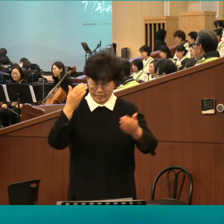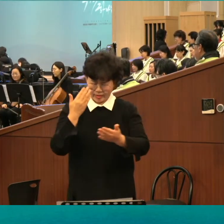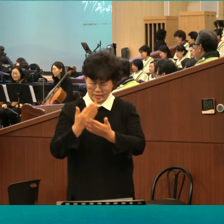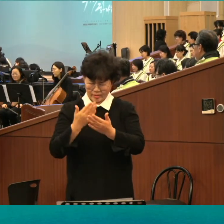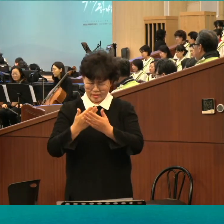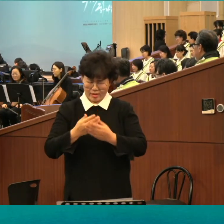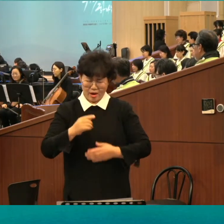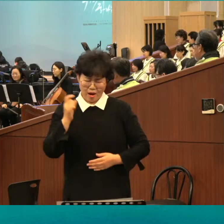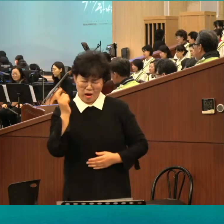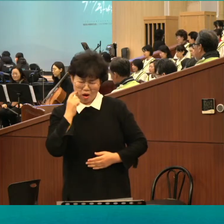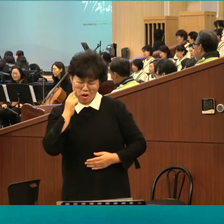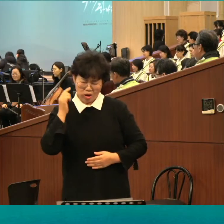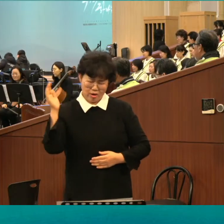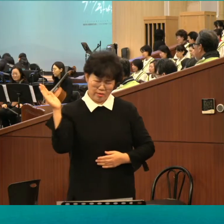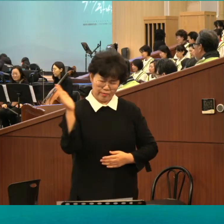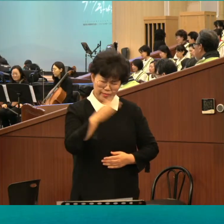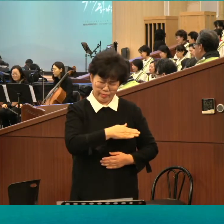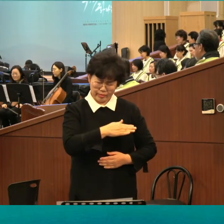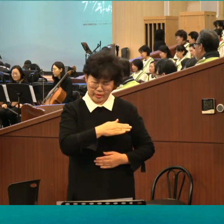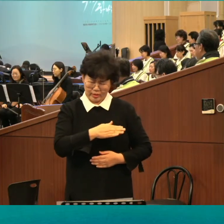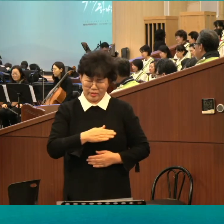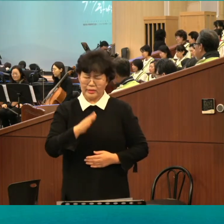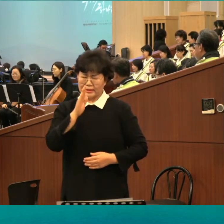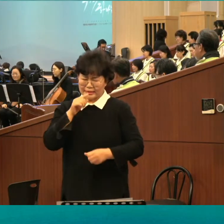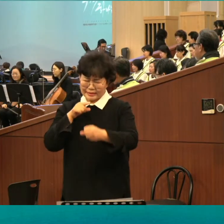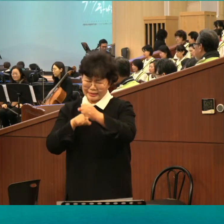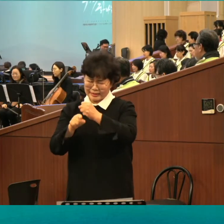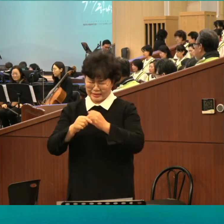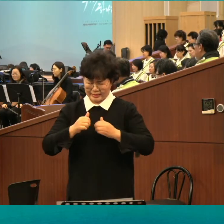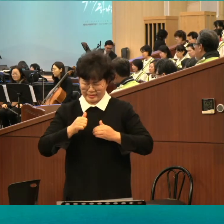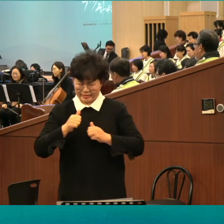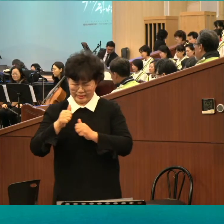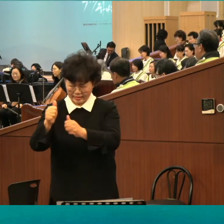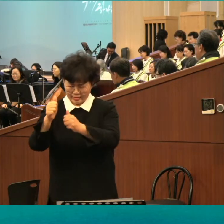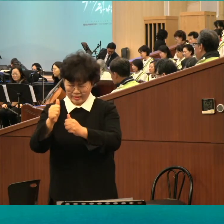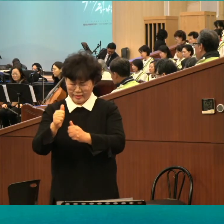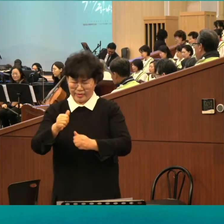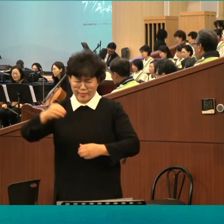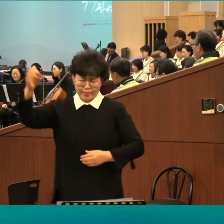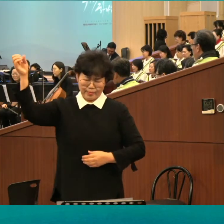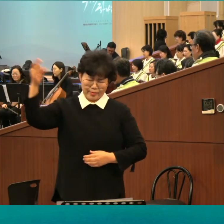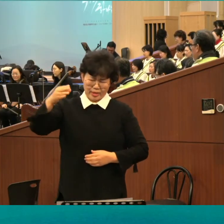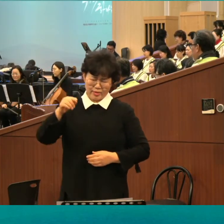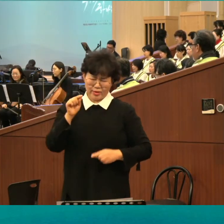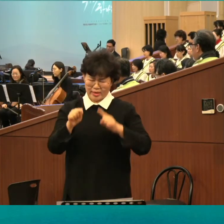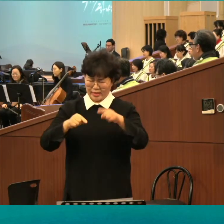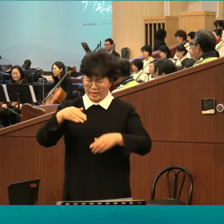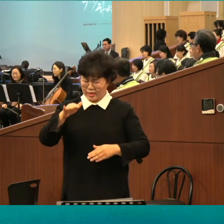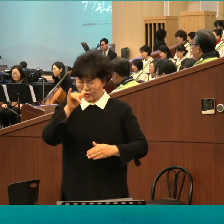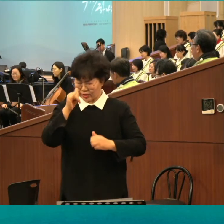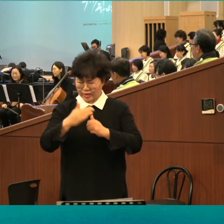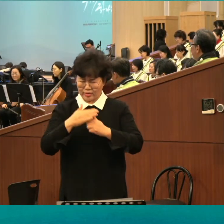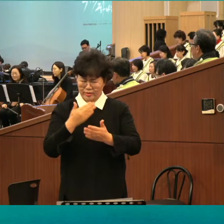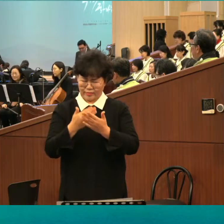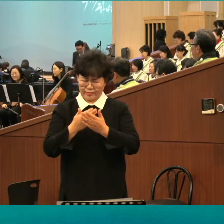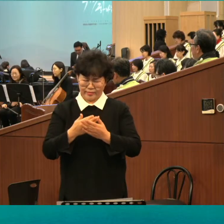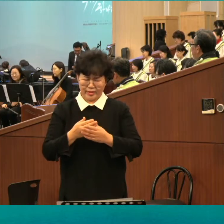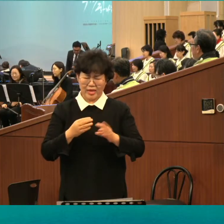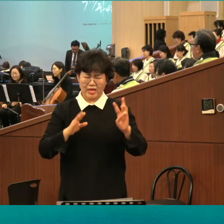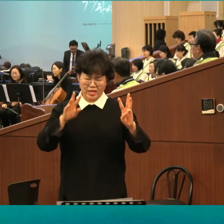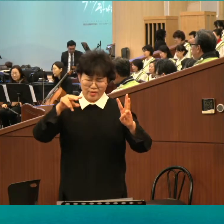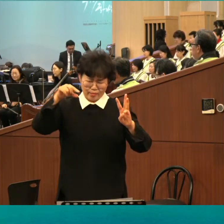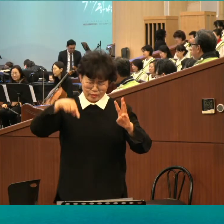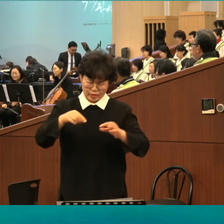것들로부터 벗어나 진리를 따르며 빛 가운데로 나아가는 저희들 되게 하여 주시옵소서. 이 3주간 동안